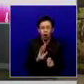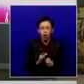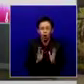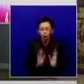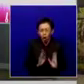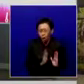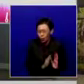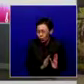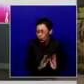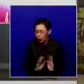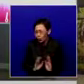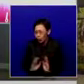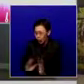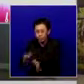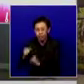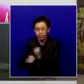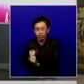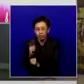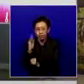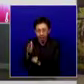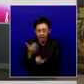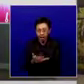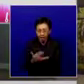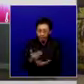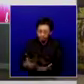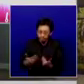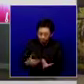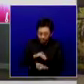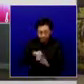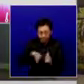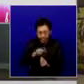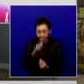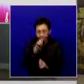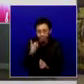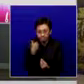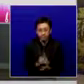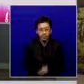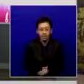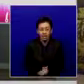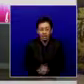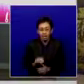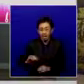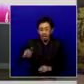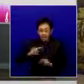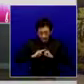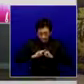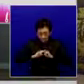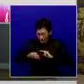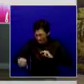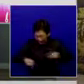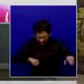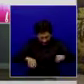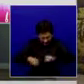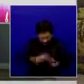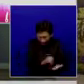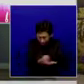ทยเนี่ยมีรายได้มีอันจะกินดึงเอกชนมาช่วยไม่ใช่ดึงมากิน